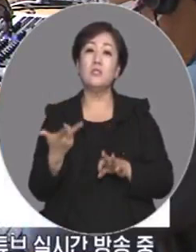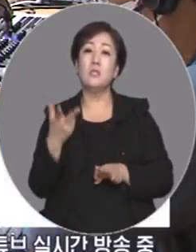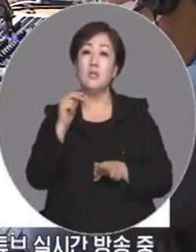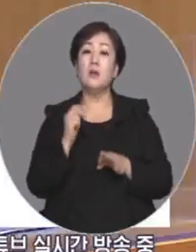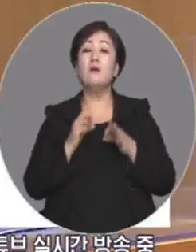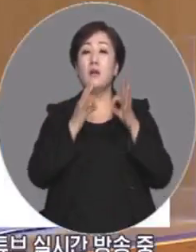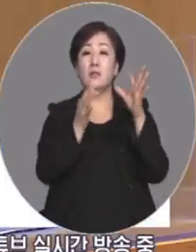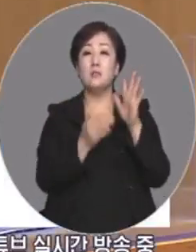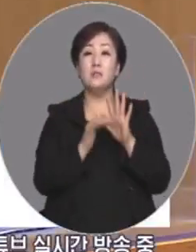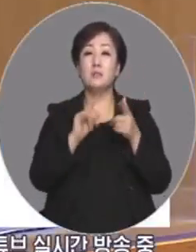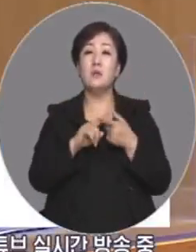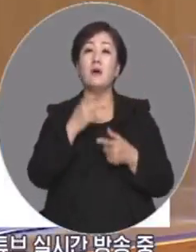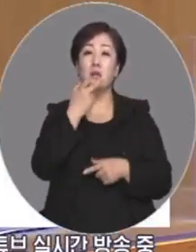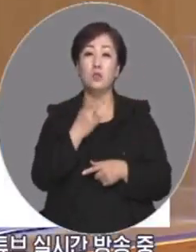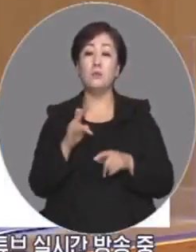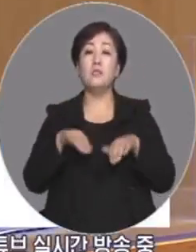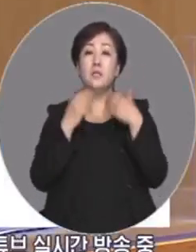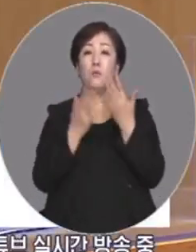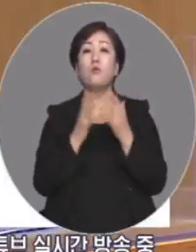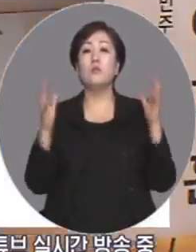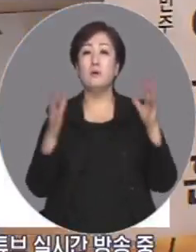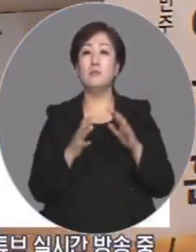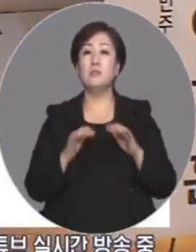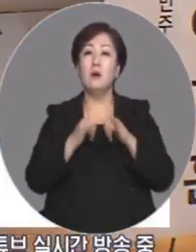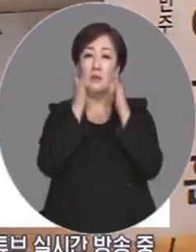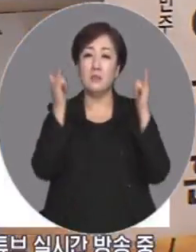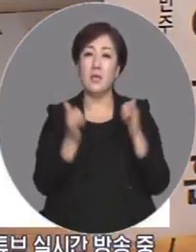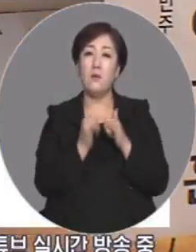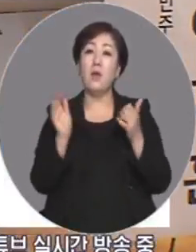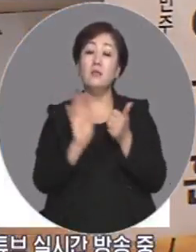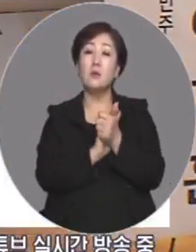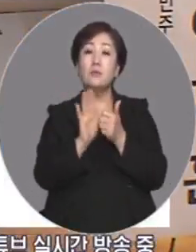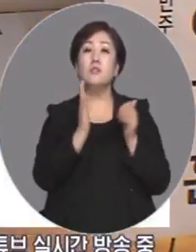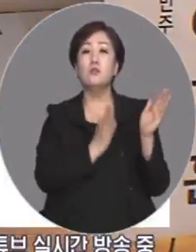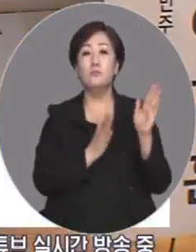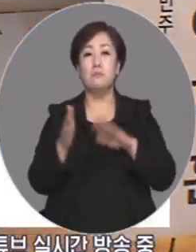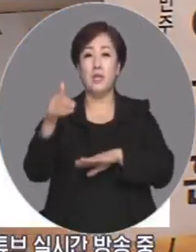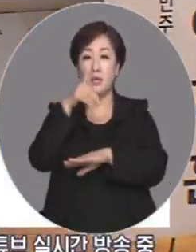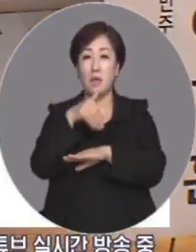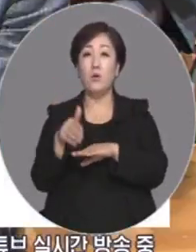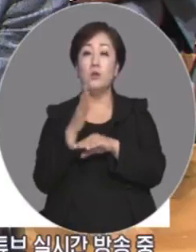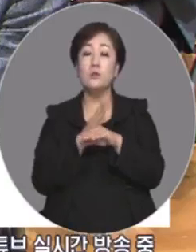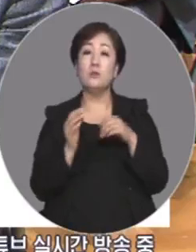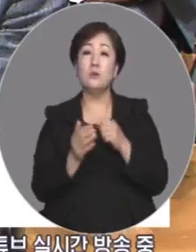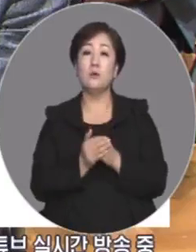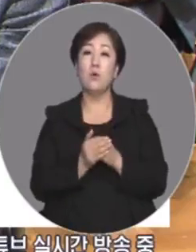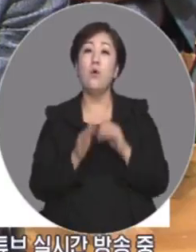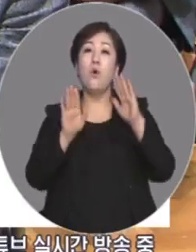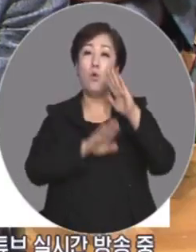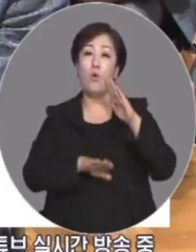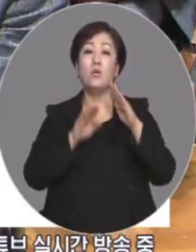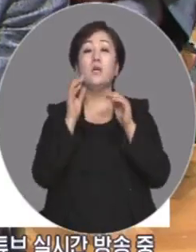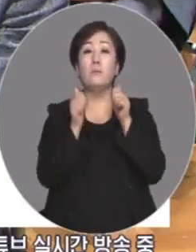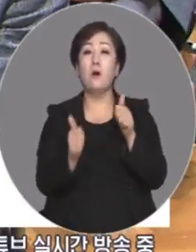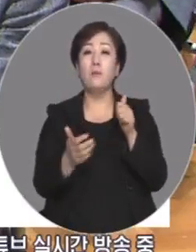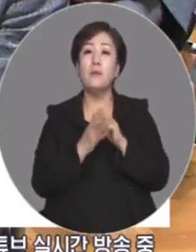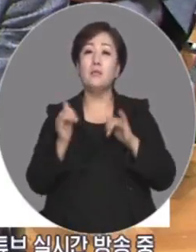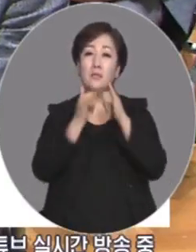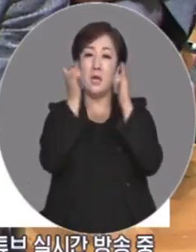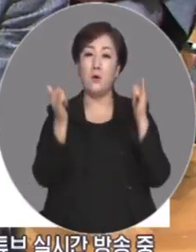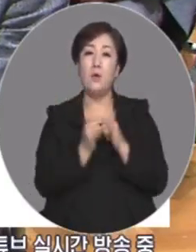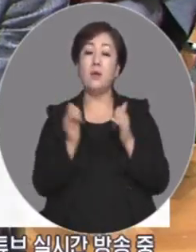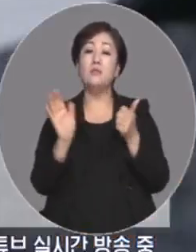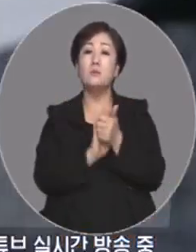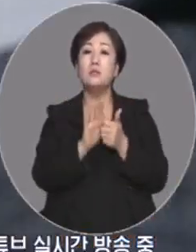출자해 전국 12번째 사회서비스원 출범에 서두르는 이유입니다. 울산시 공익법인인 사회서비스원의